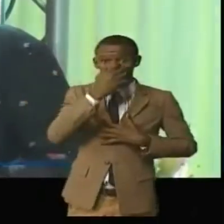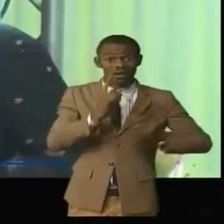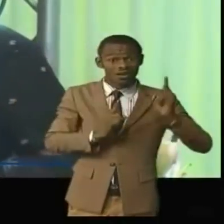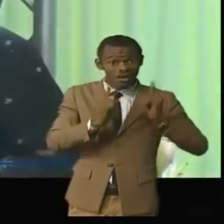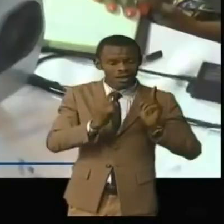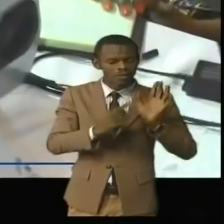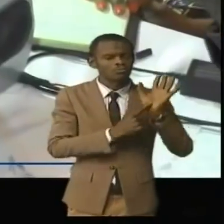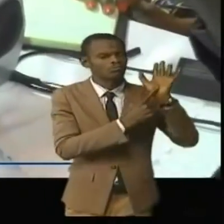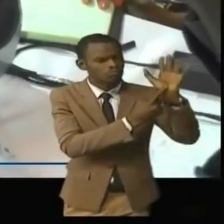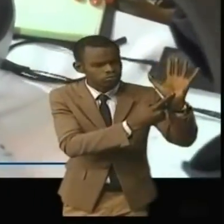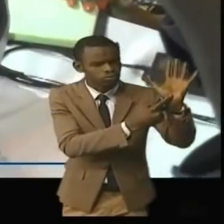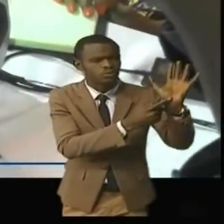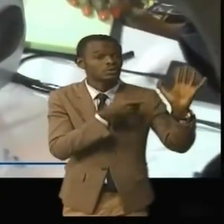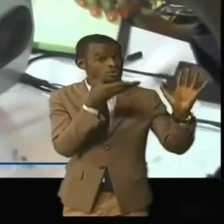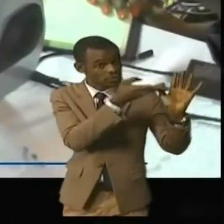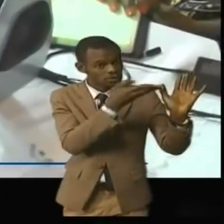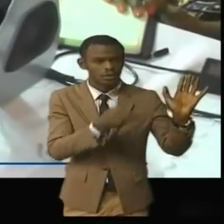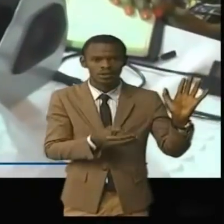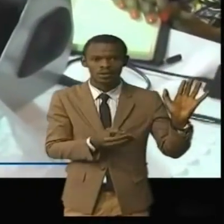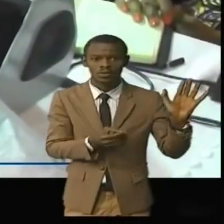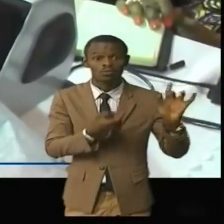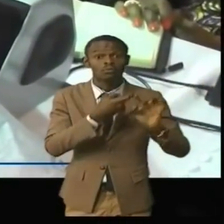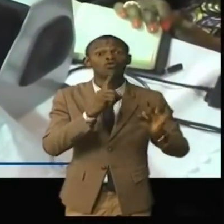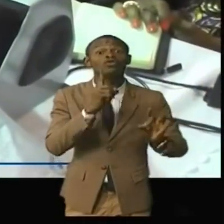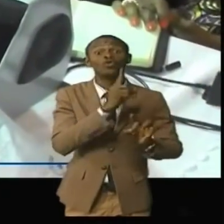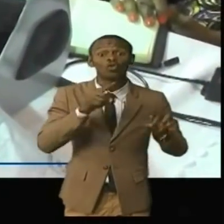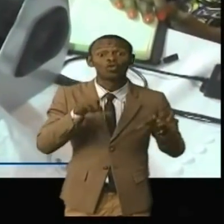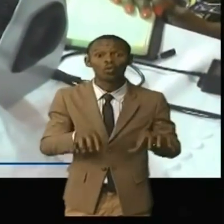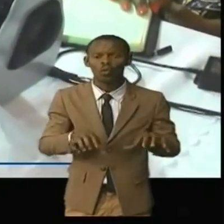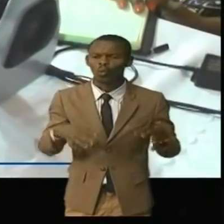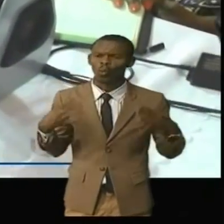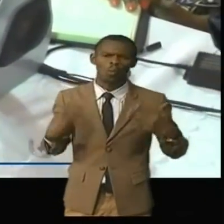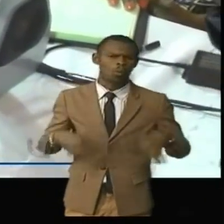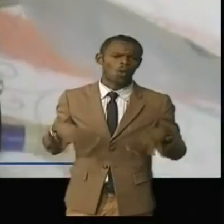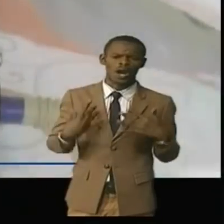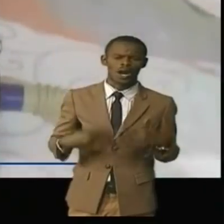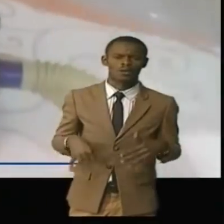notre métier. La fabrication locale de cette machine, dont les prix